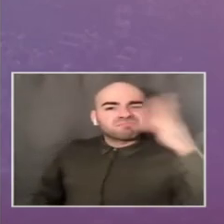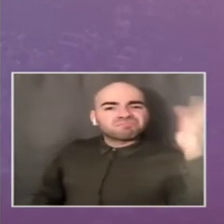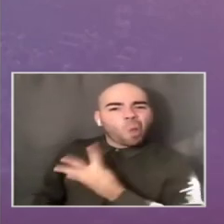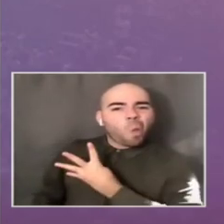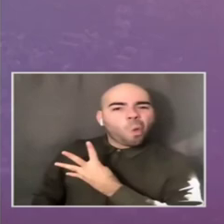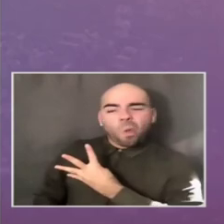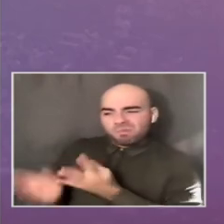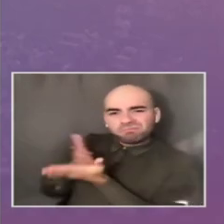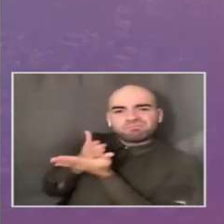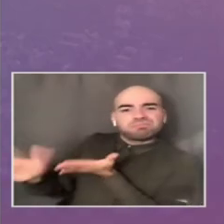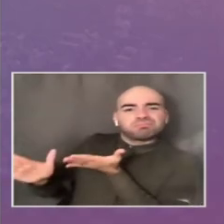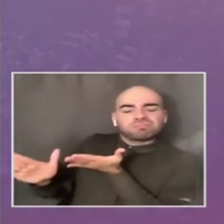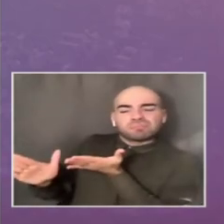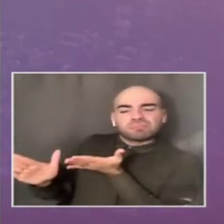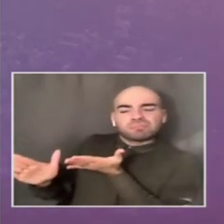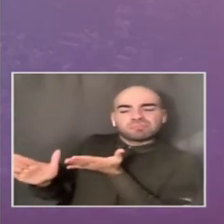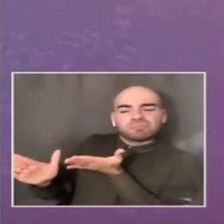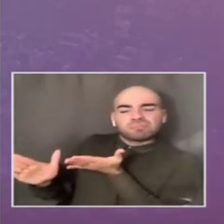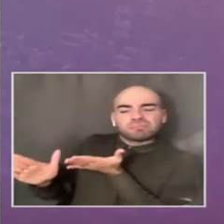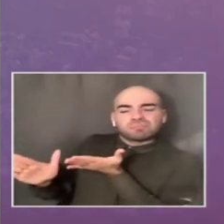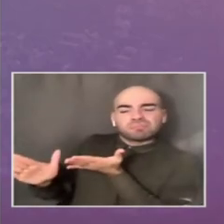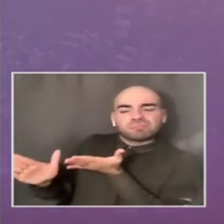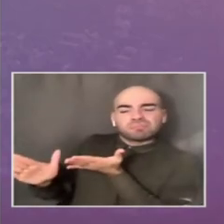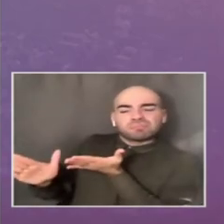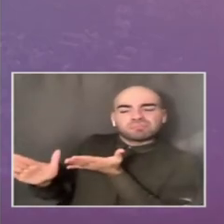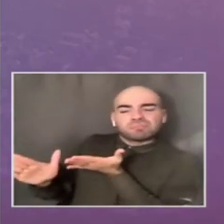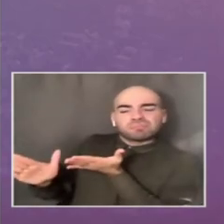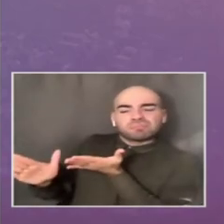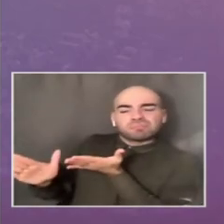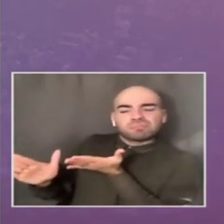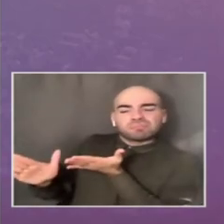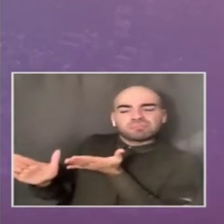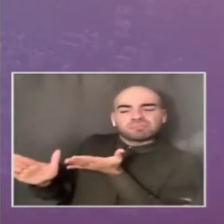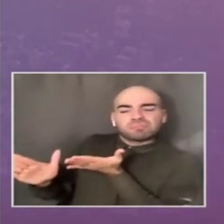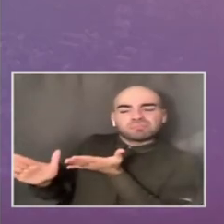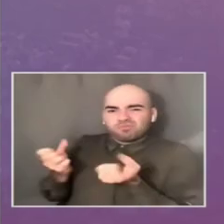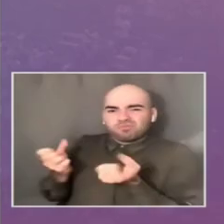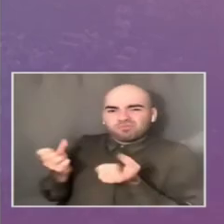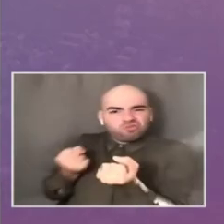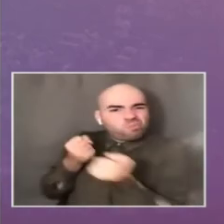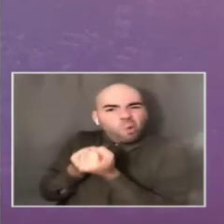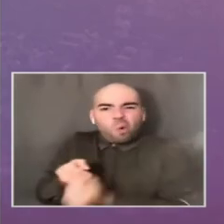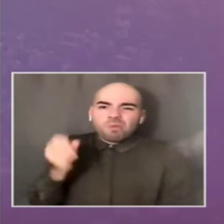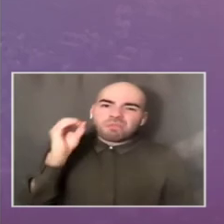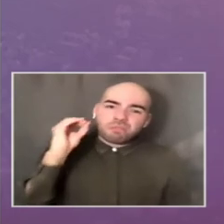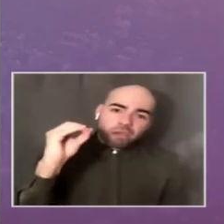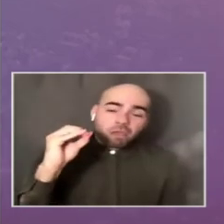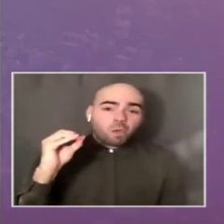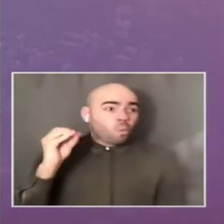notre pendant que les travailleurs en arrache